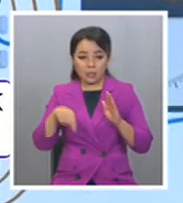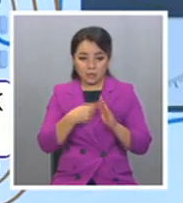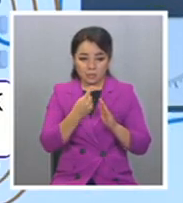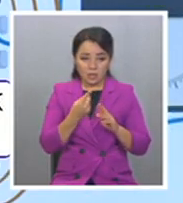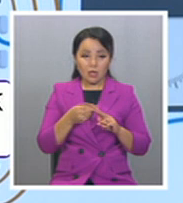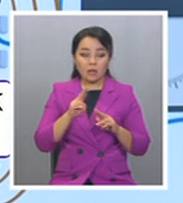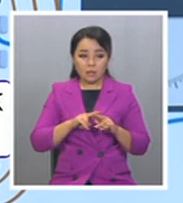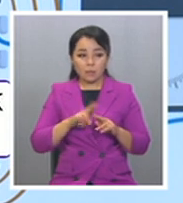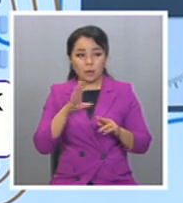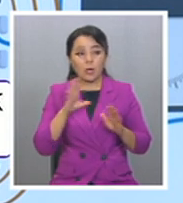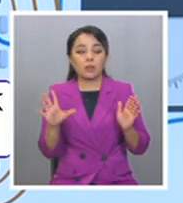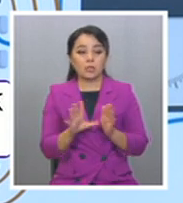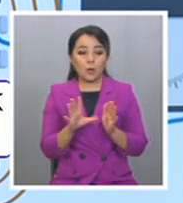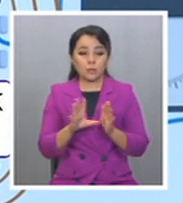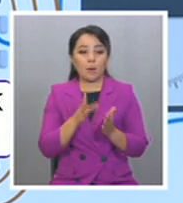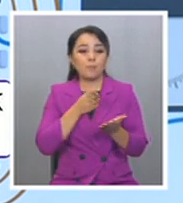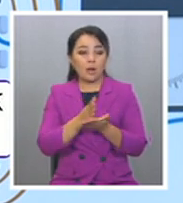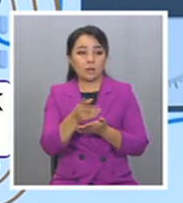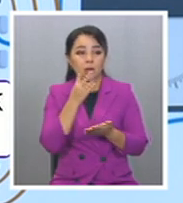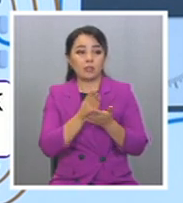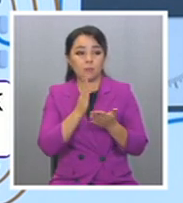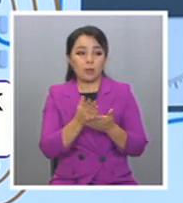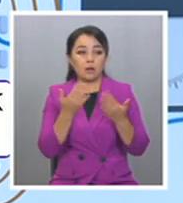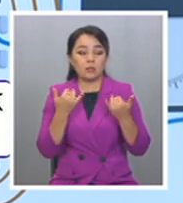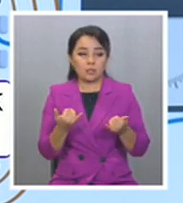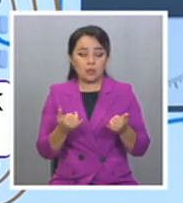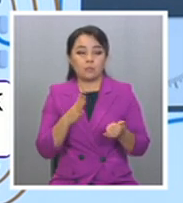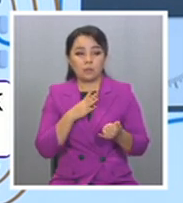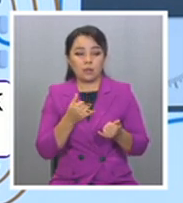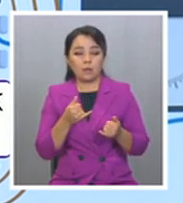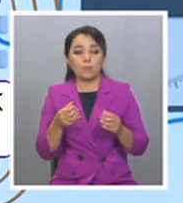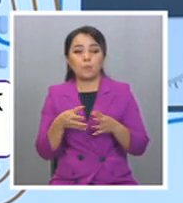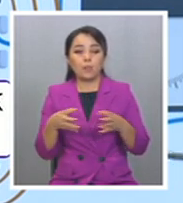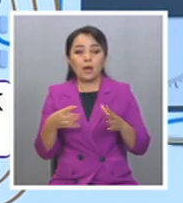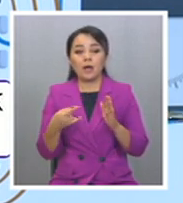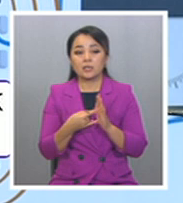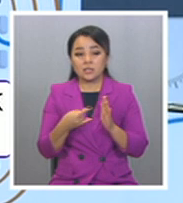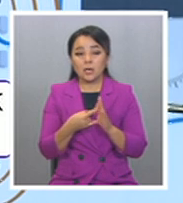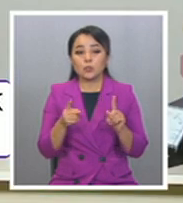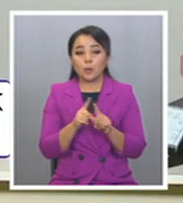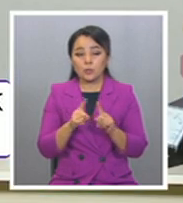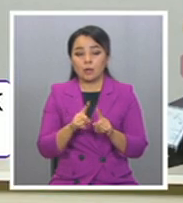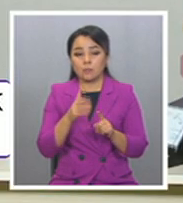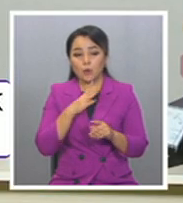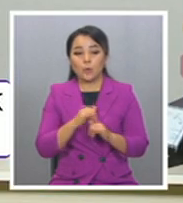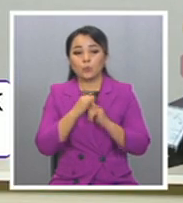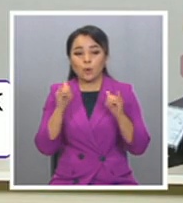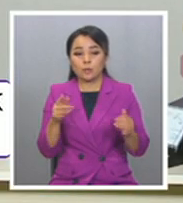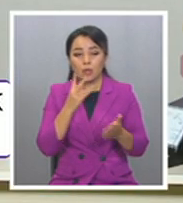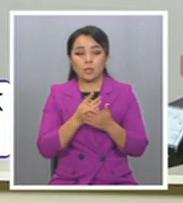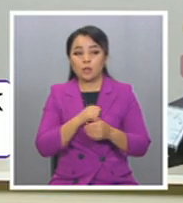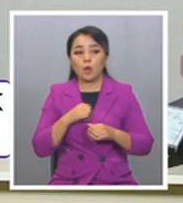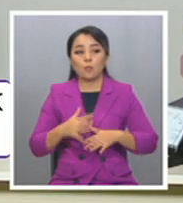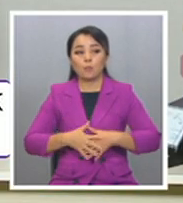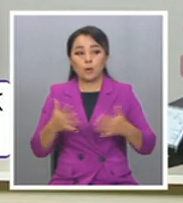міне тоқтың бағыты көрініп тұр, нәтижесінде катушкада пайда болатын магнит өрісі артады. Және ол ең үлкен мәніне ие